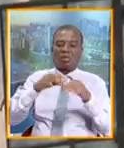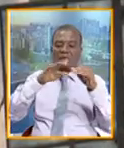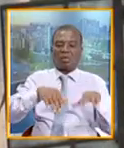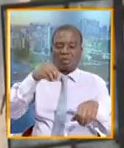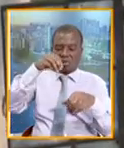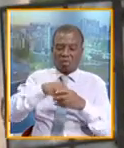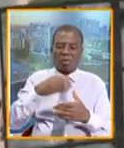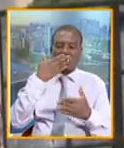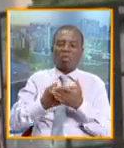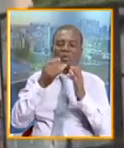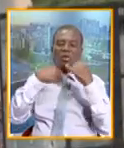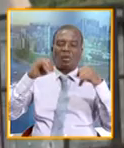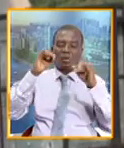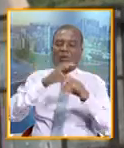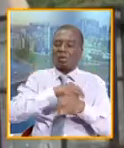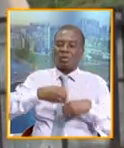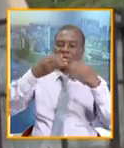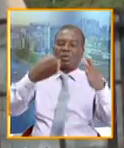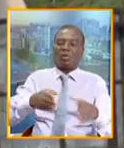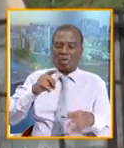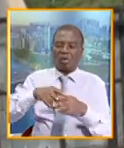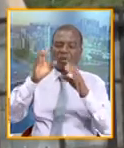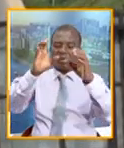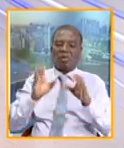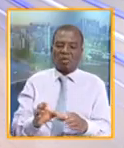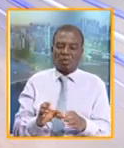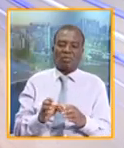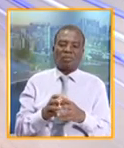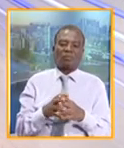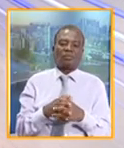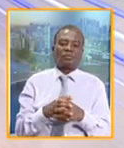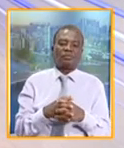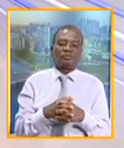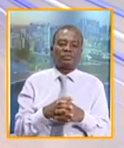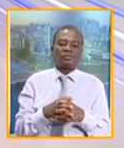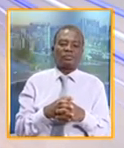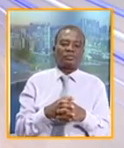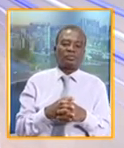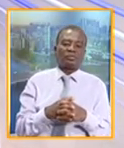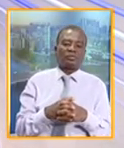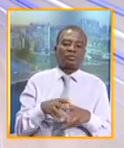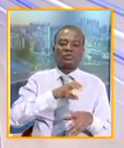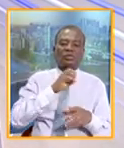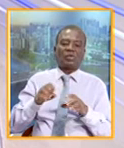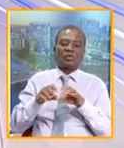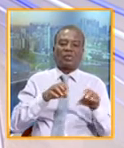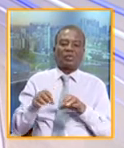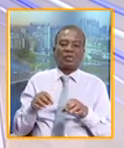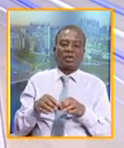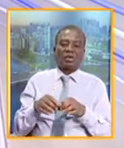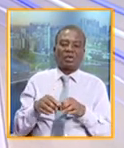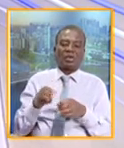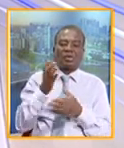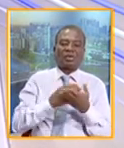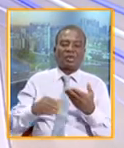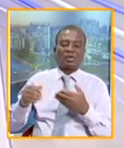dans la bonne information qu'on donne à nos citoyens. Et mesdames et messieurs, je m'en vais vous faire à présent le déroulé d'un